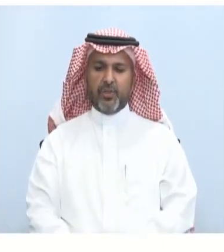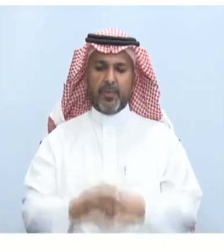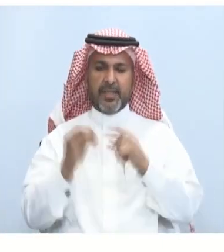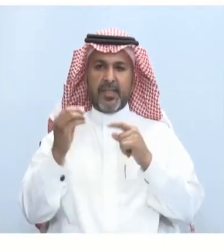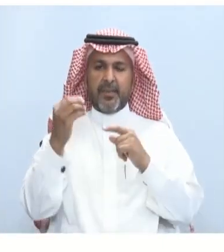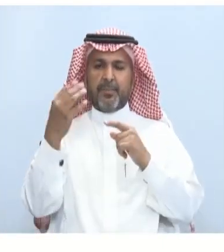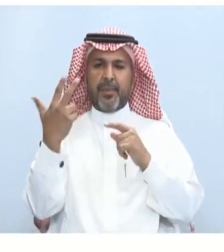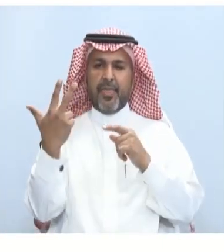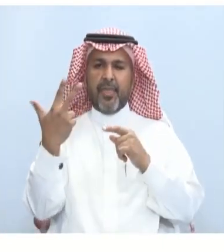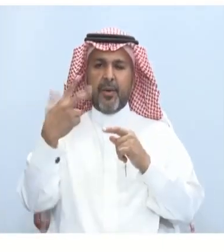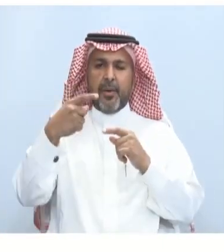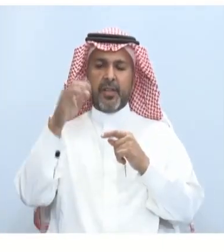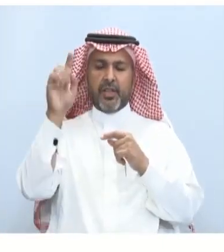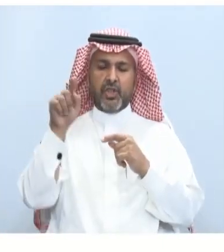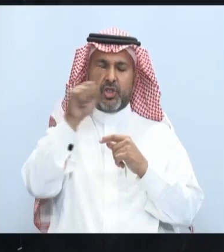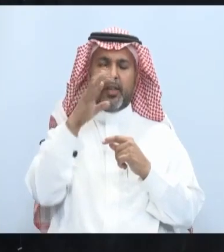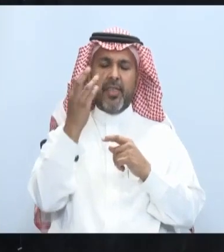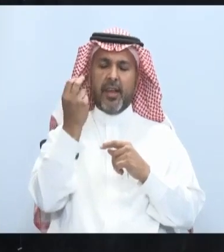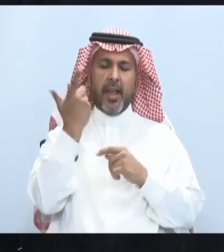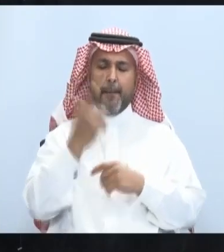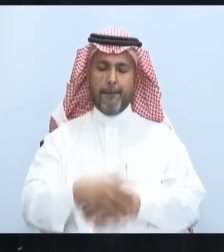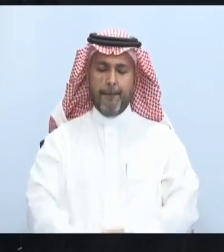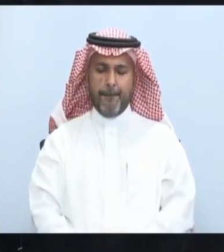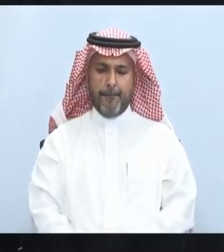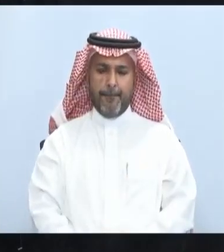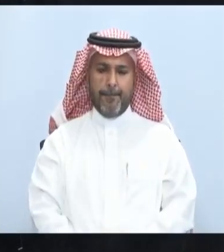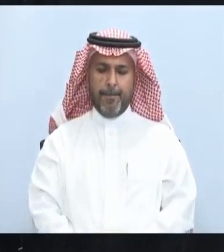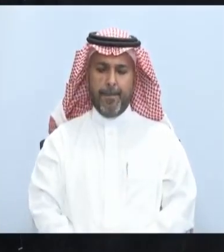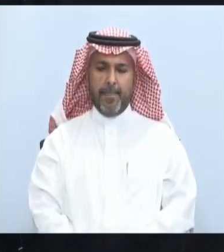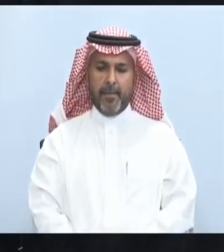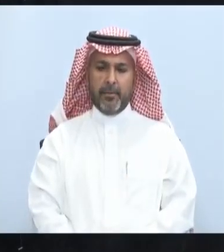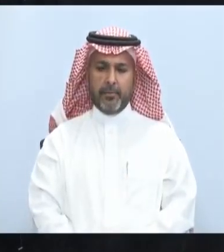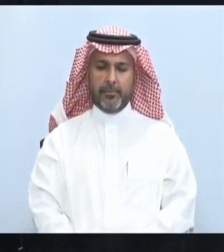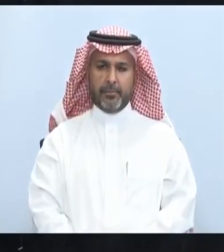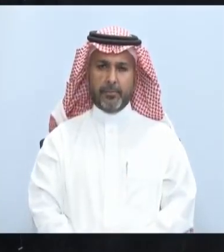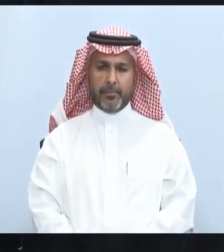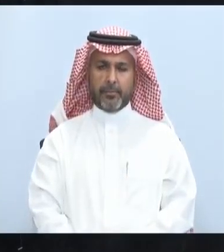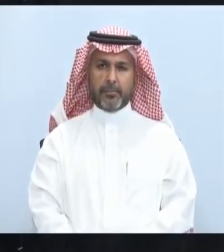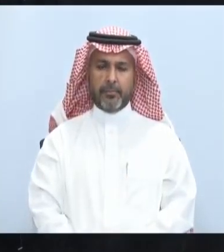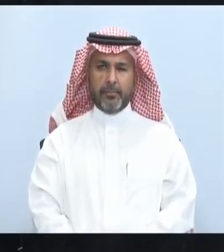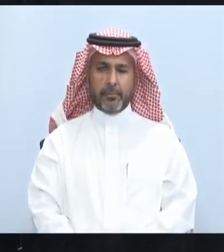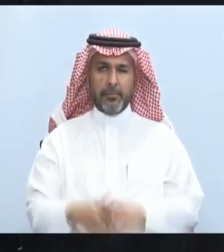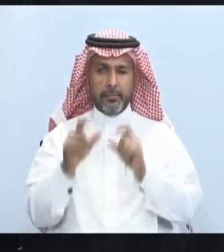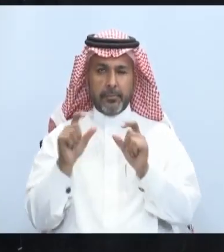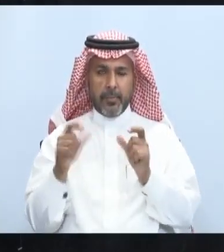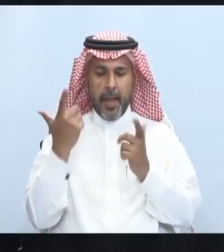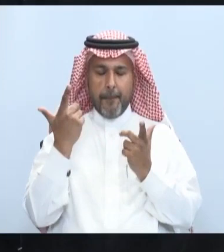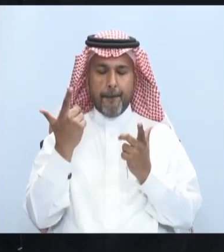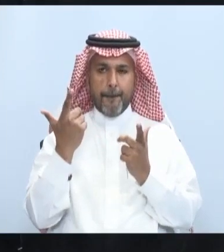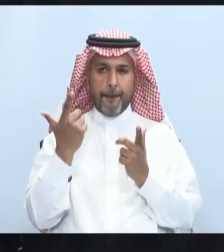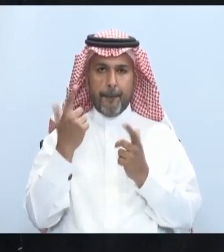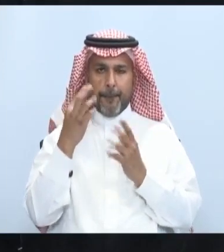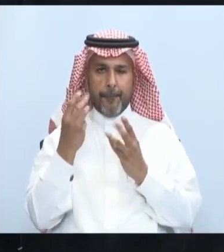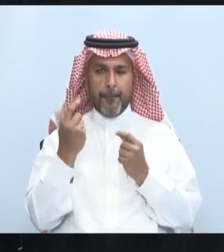جذر سالب ثمانيه عشر طبعا ثمانيه ثمانيه عشر ليس مربع كامل لكن هل فيه جزء منه